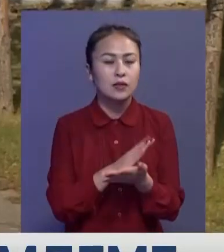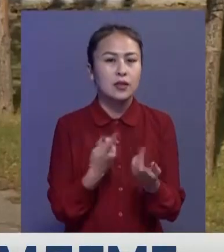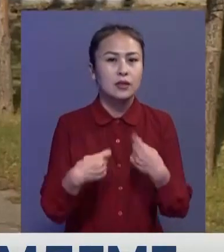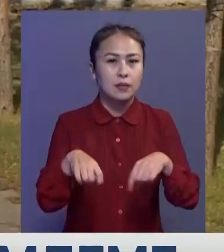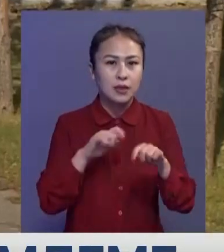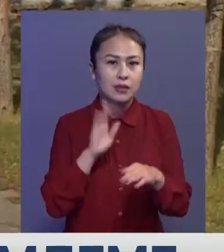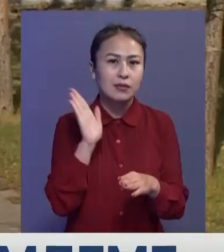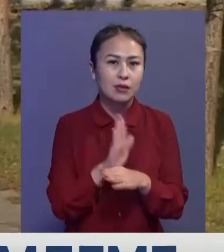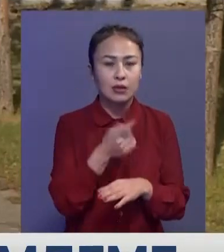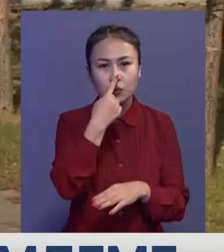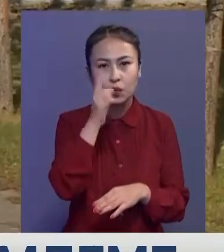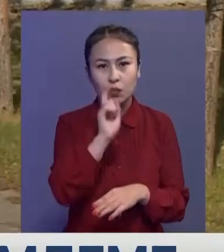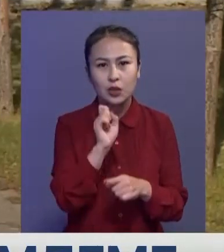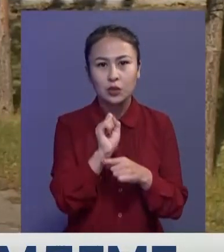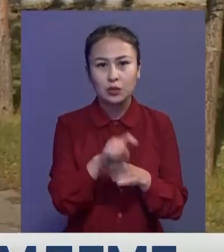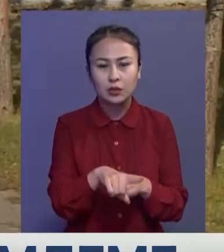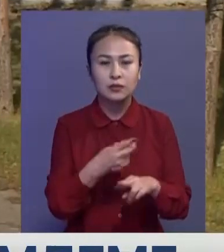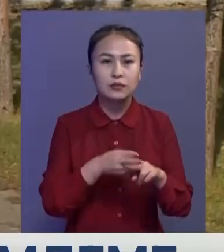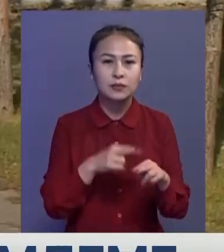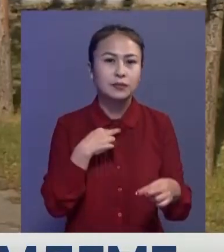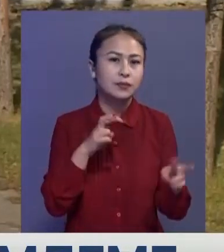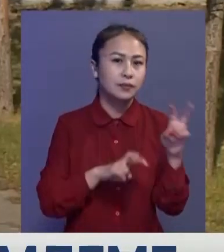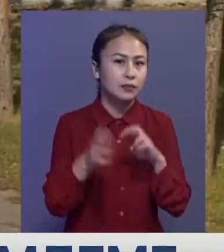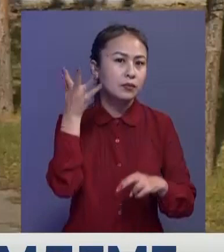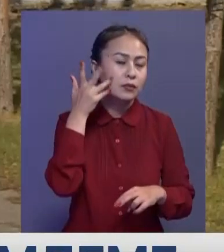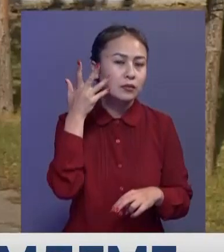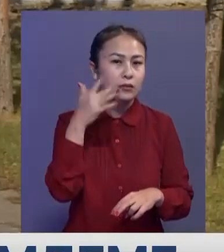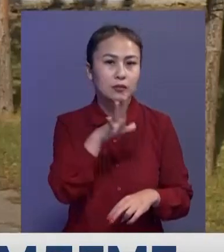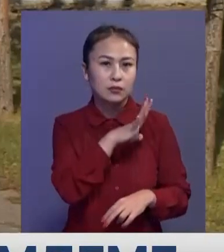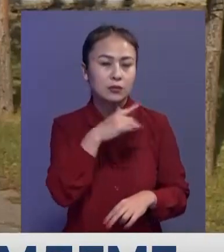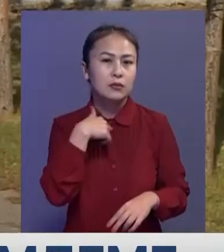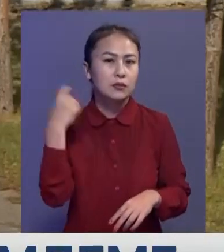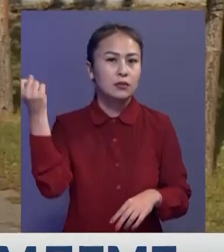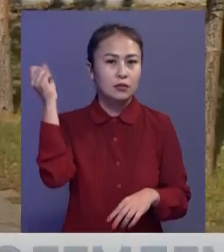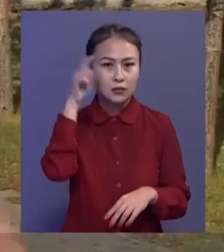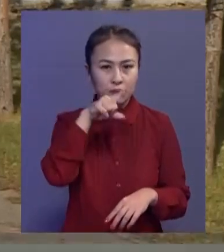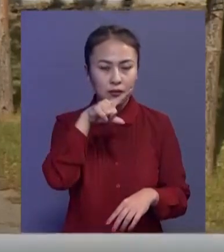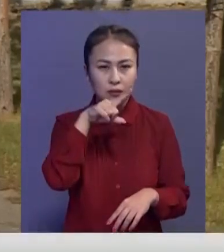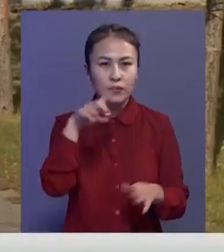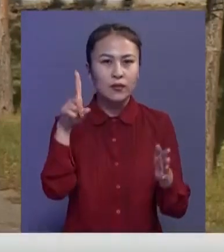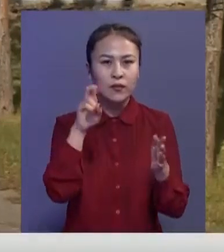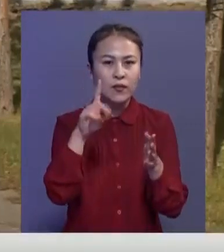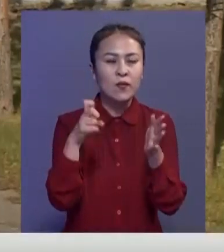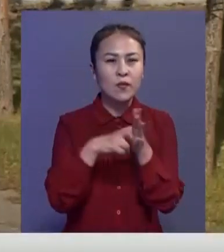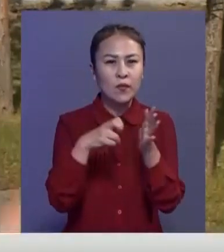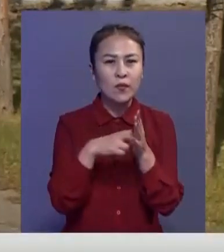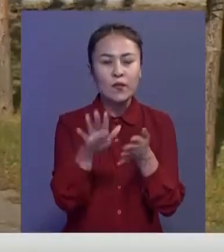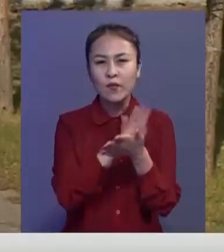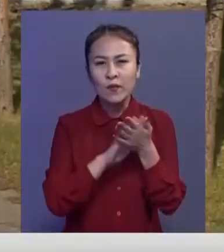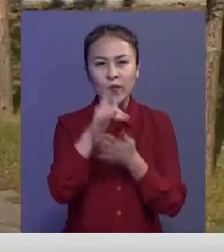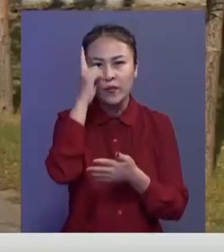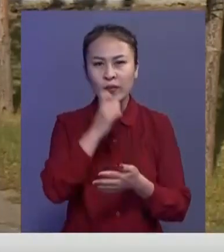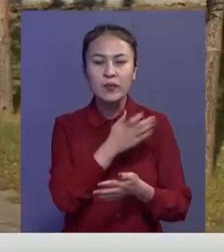заказдың номері мынандай деп. И трек бойынша мен іздей бастағанда уже білдім, что Қазпочта ешқандай сообщение бермей,